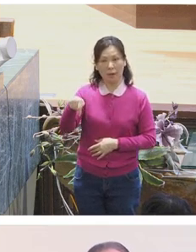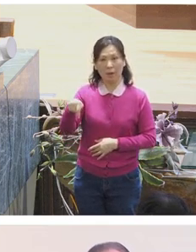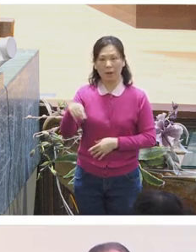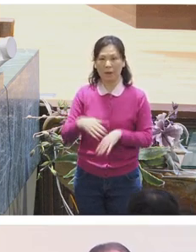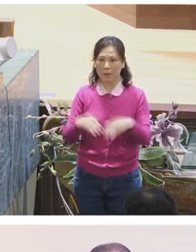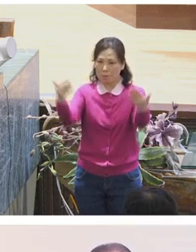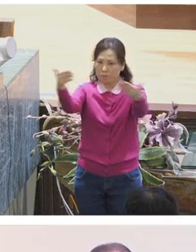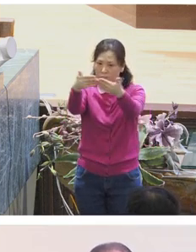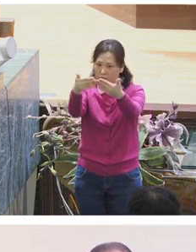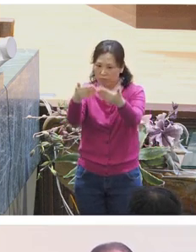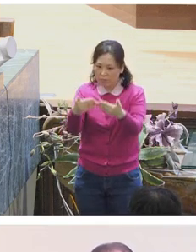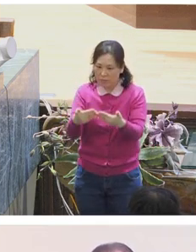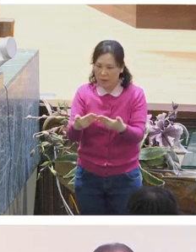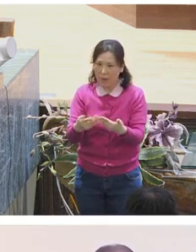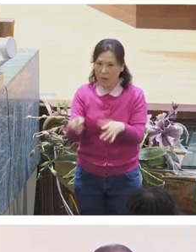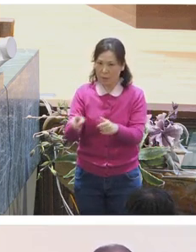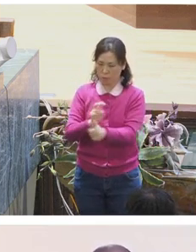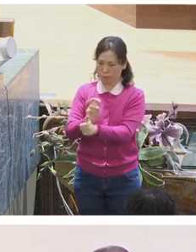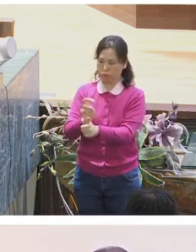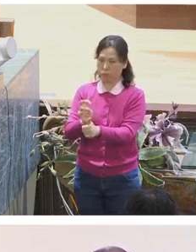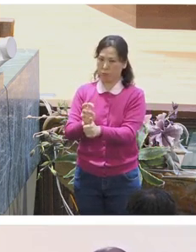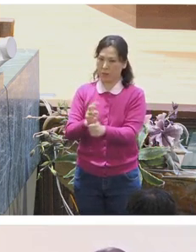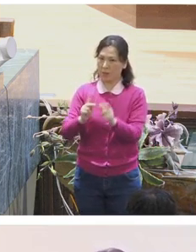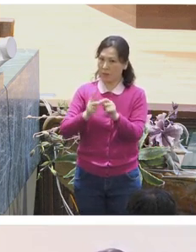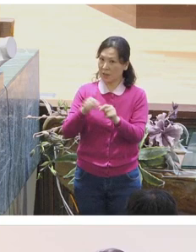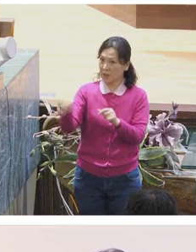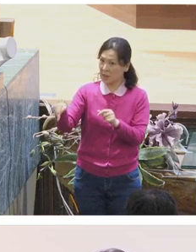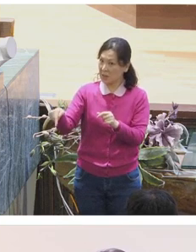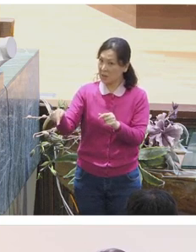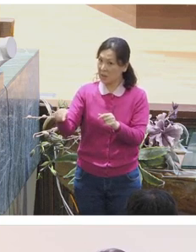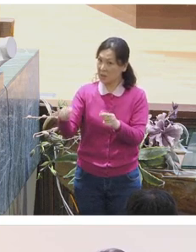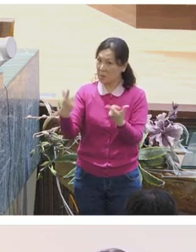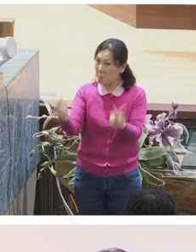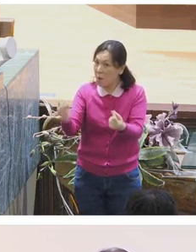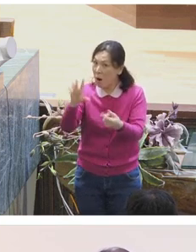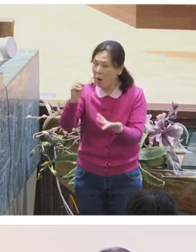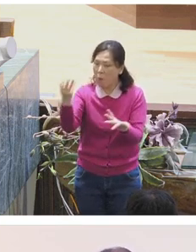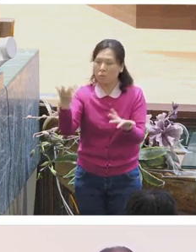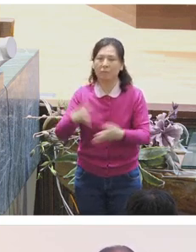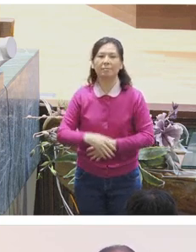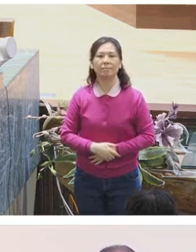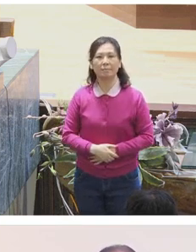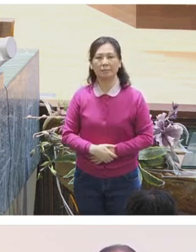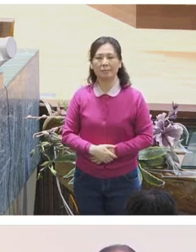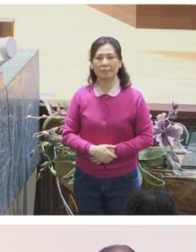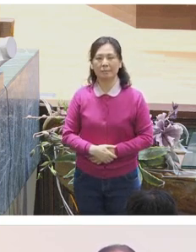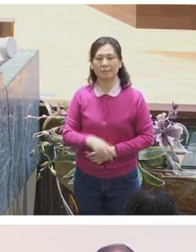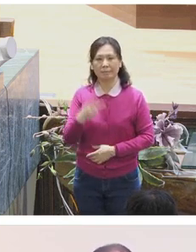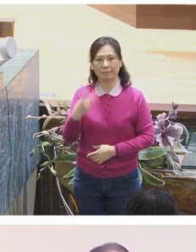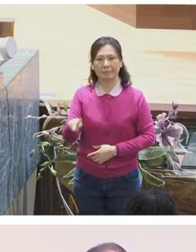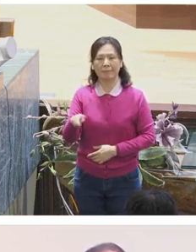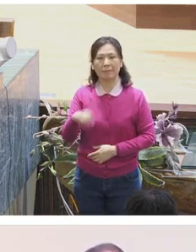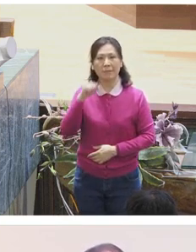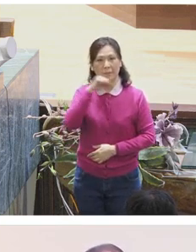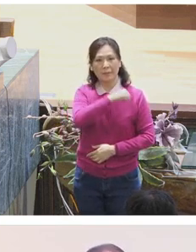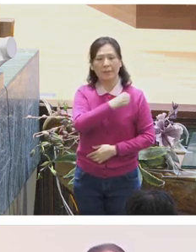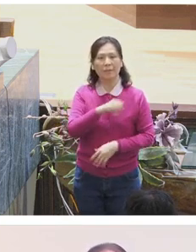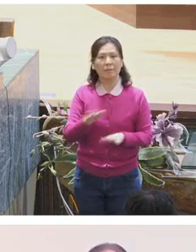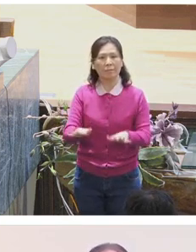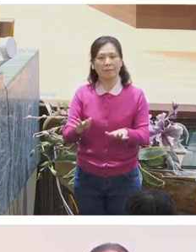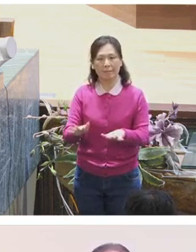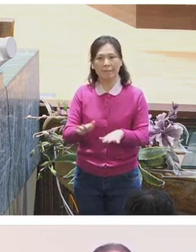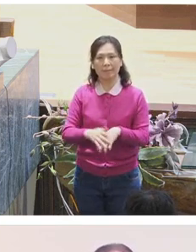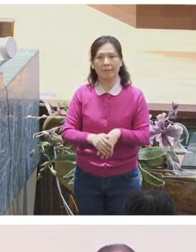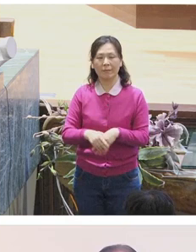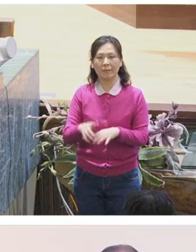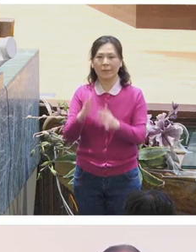对我们现场监督的结果。第二点我要讲说， 我们台湾目前哈，我们走